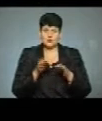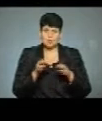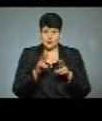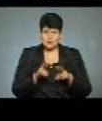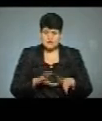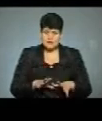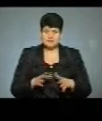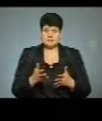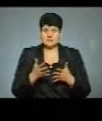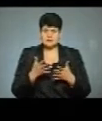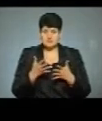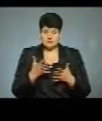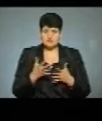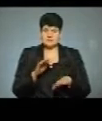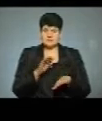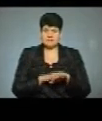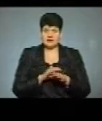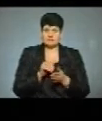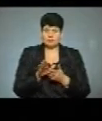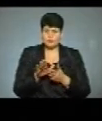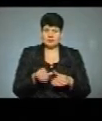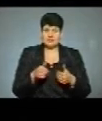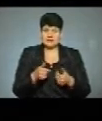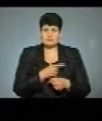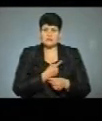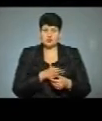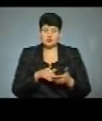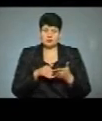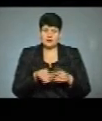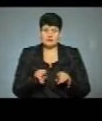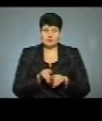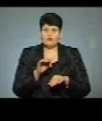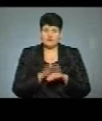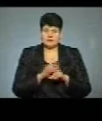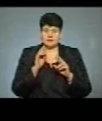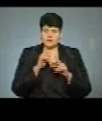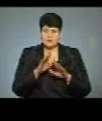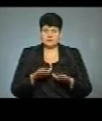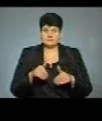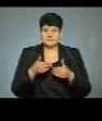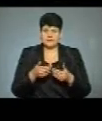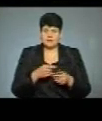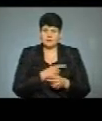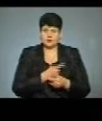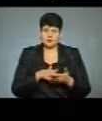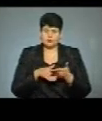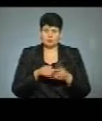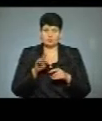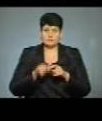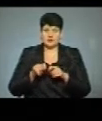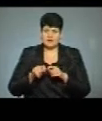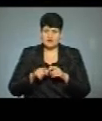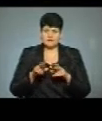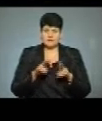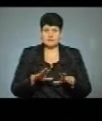метою встановлення факту відмови у наданні медичної допомоги і також факту неналежного надання медичної допомоги. Будуть перевірятися відомості,